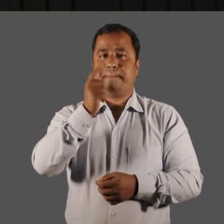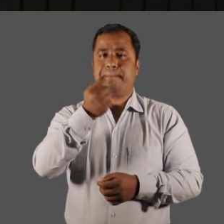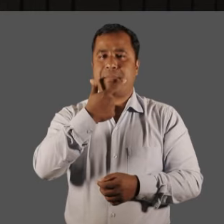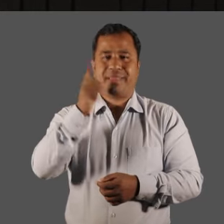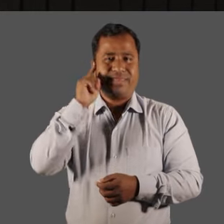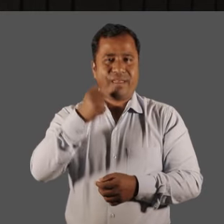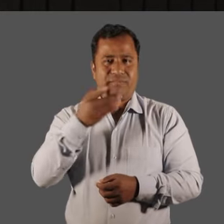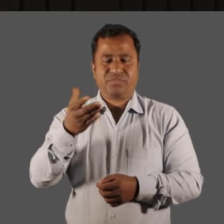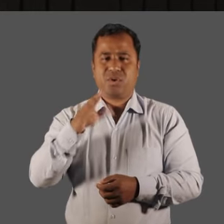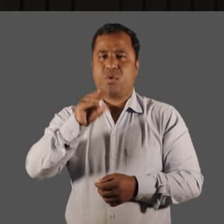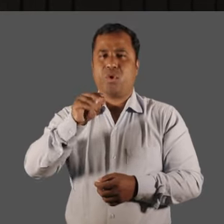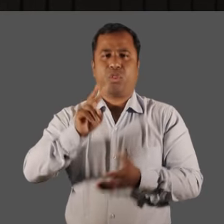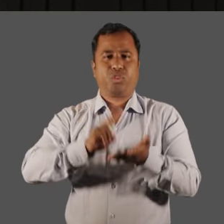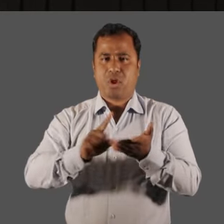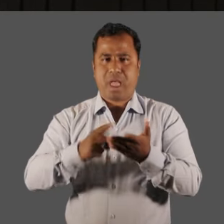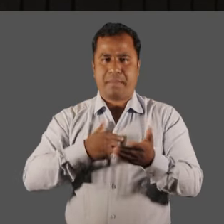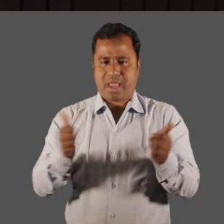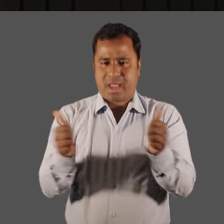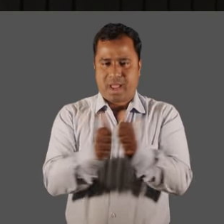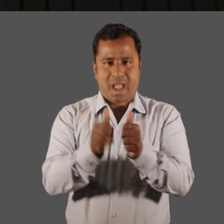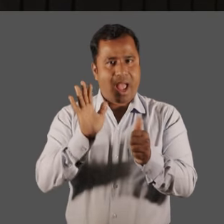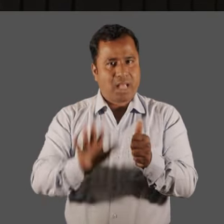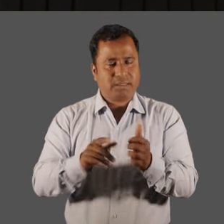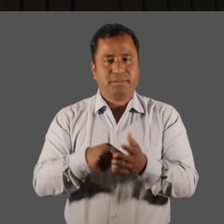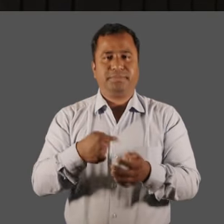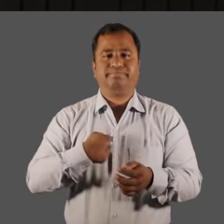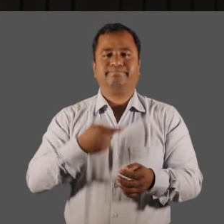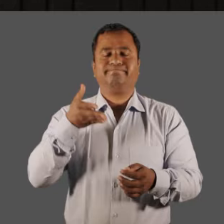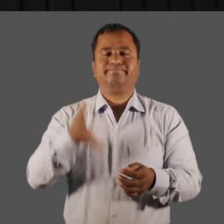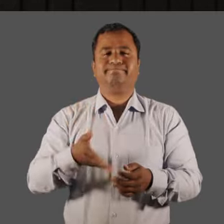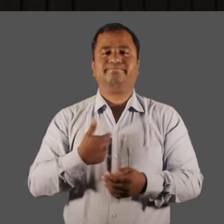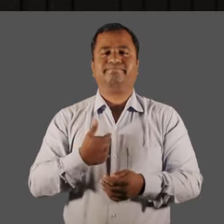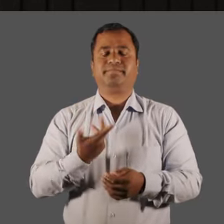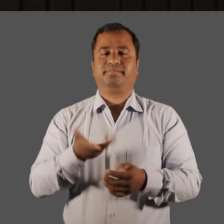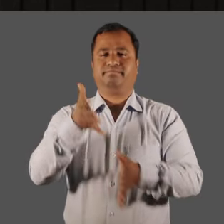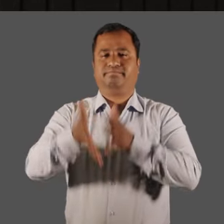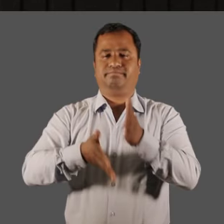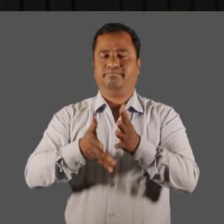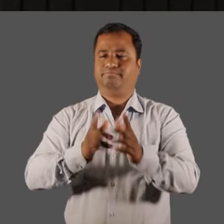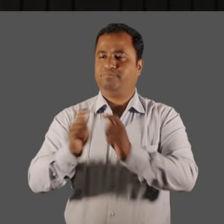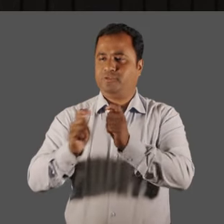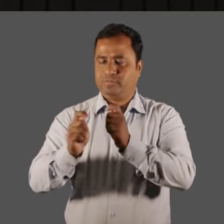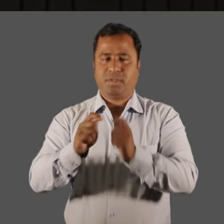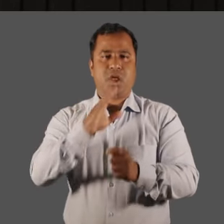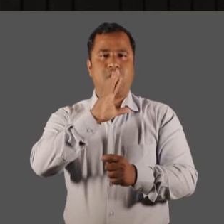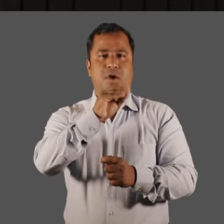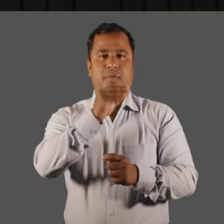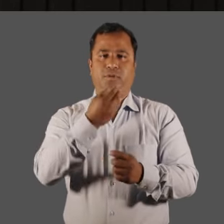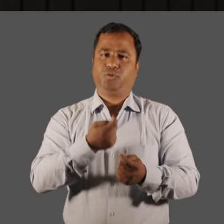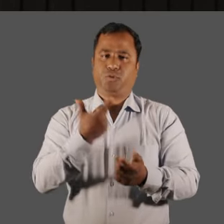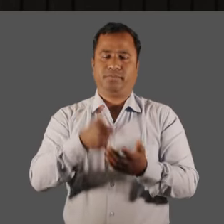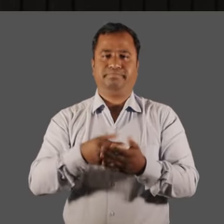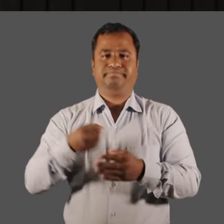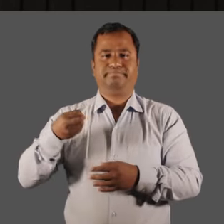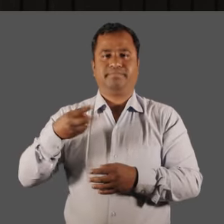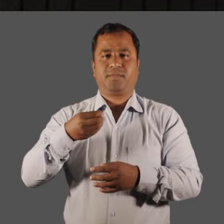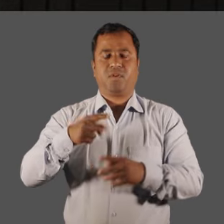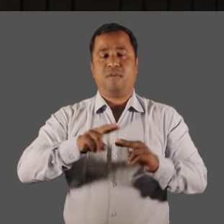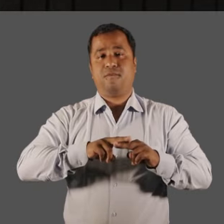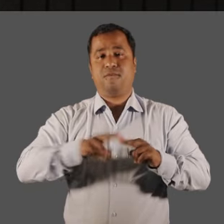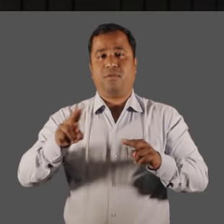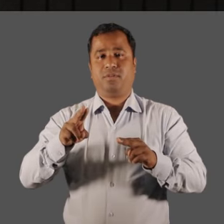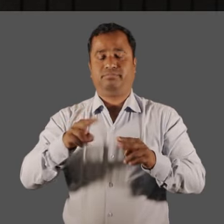তো আমার তো আসলে কথা বলার প্রয়োজন পড়ছে না। আমার যা কমিউনিকেশন হচ্ছে সেটা সাইন ল্যাঙ্গুয়েজেই হচ্ছে। তো পুরোটা ট্রেন জার্নি অলমোস্ট